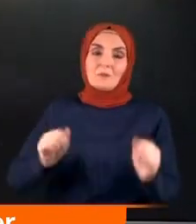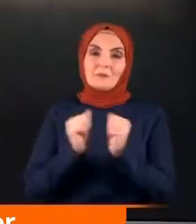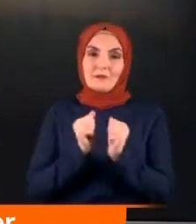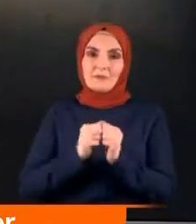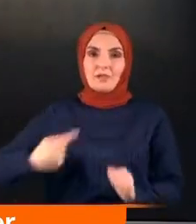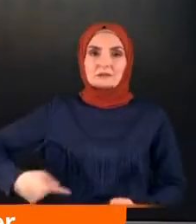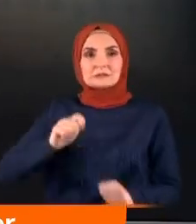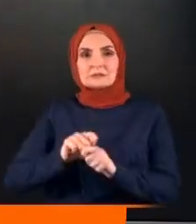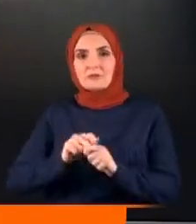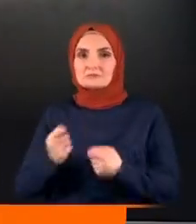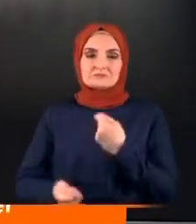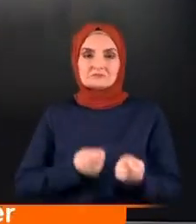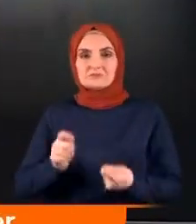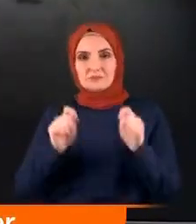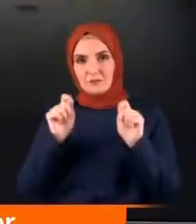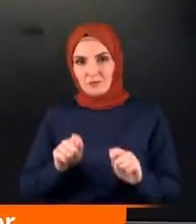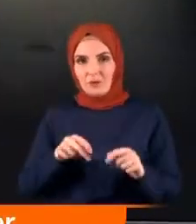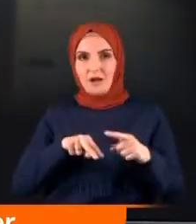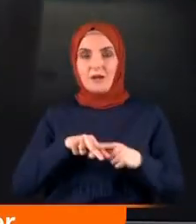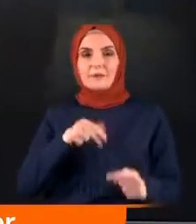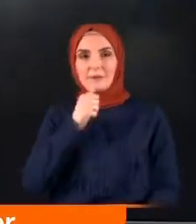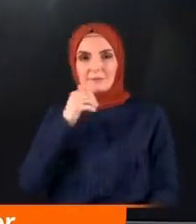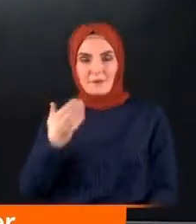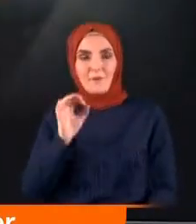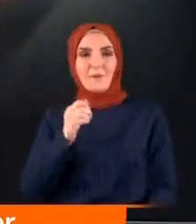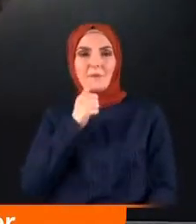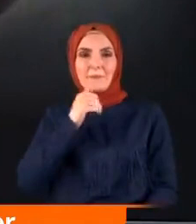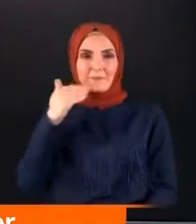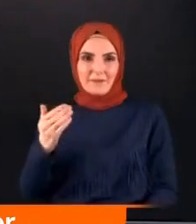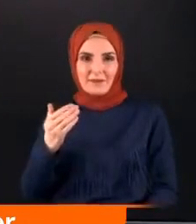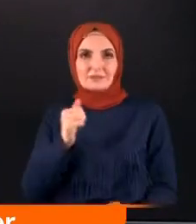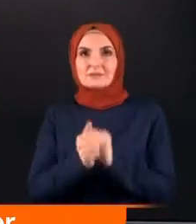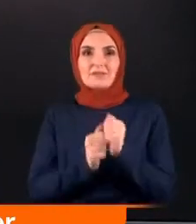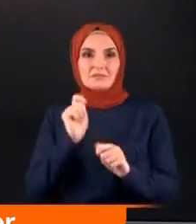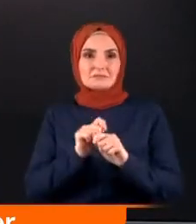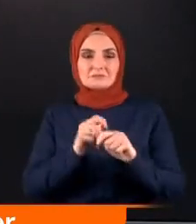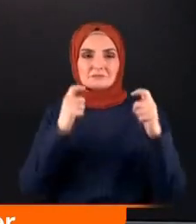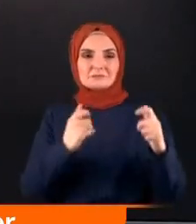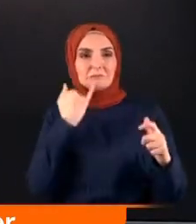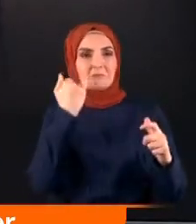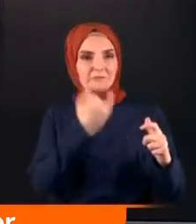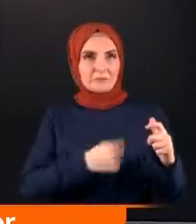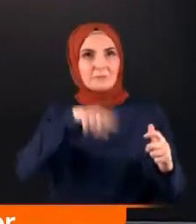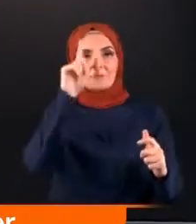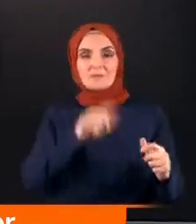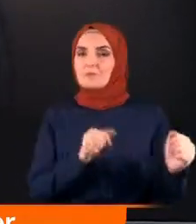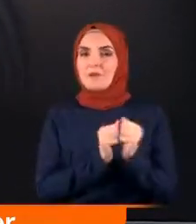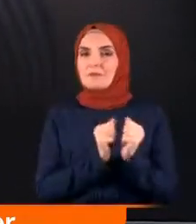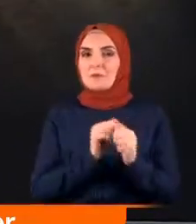82 yaşındaki Vesile Akın'ı Altay Altuğ ve Okan Yalçınkaya sanayide ziyaret etti. Onunla bir gün